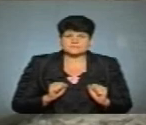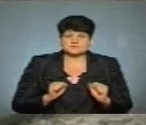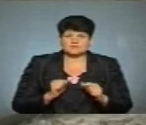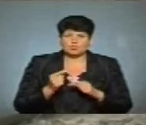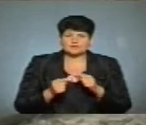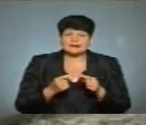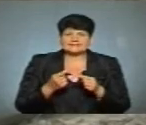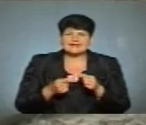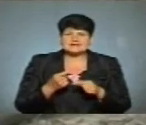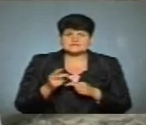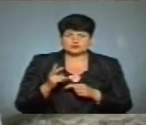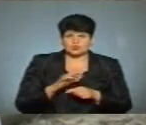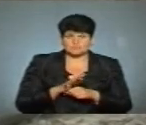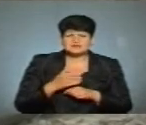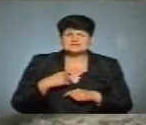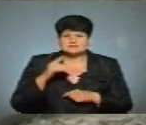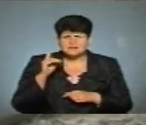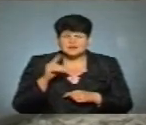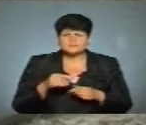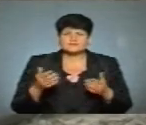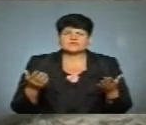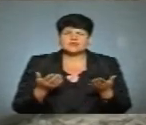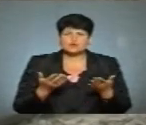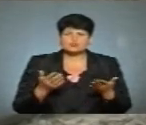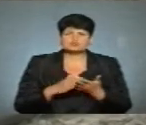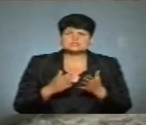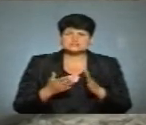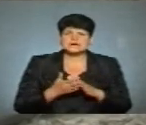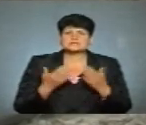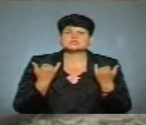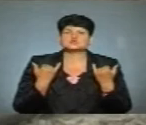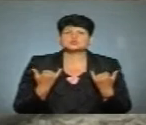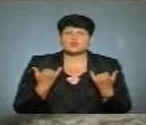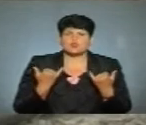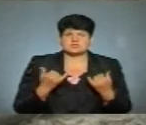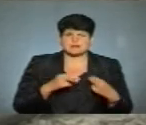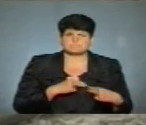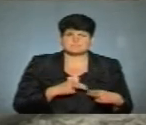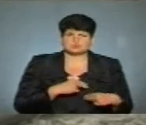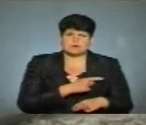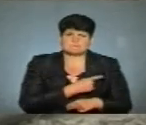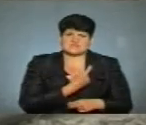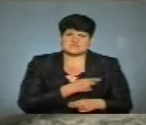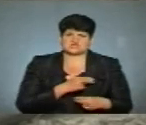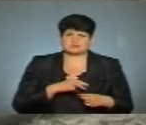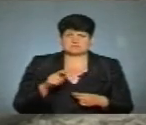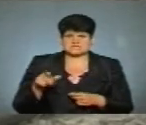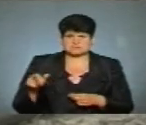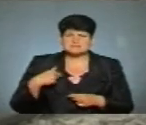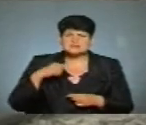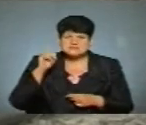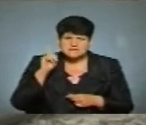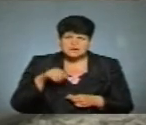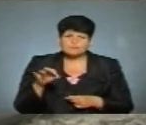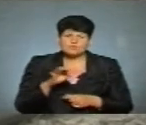наслідків коронавірусу. Ми знаємо, в якому стані сьогодні працюють медичні працівники. Ми знаємо про ті